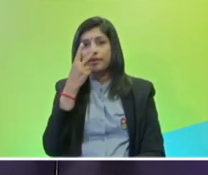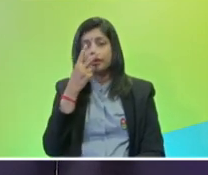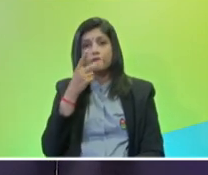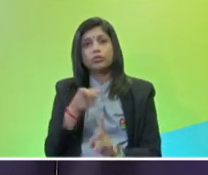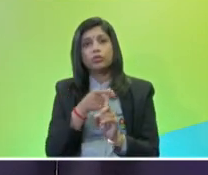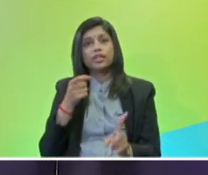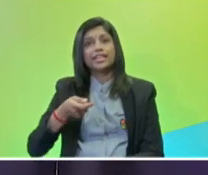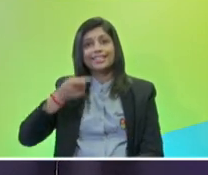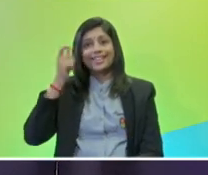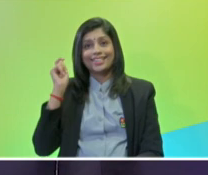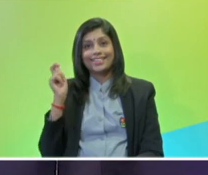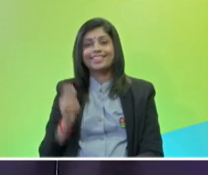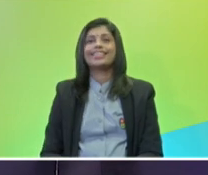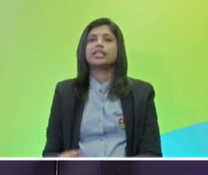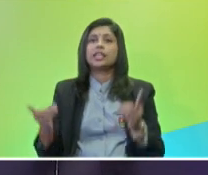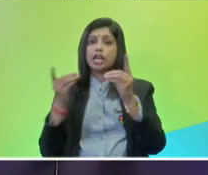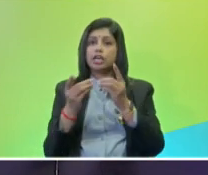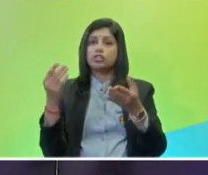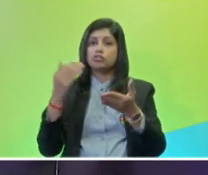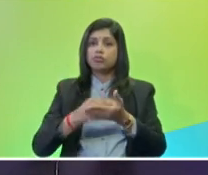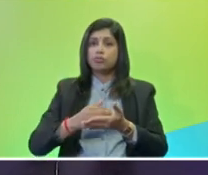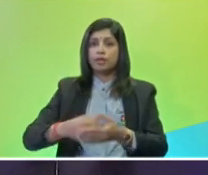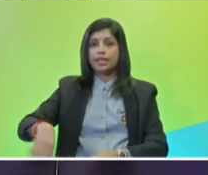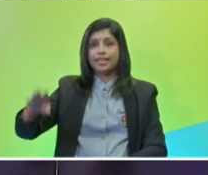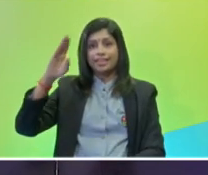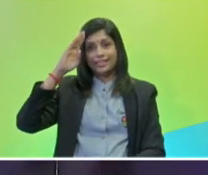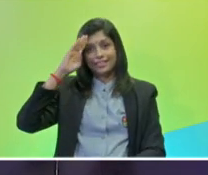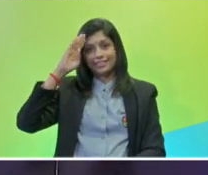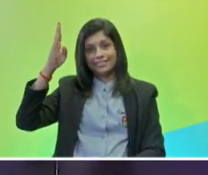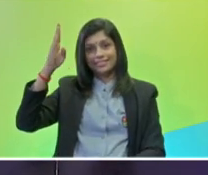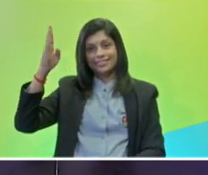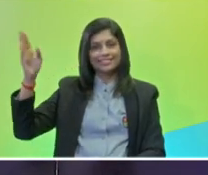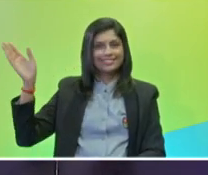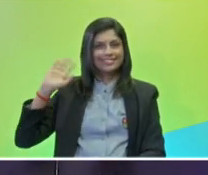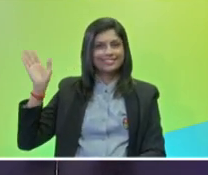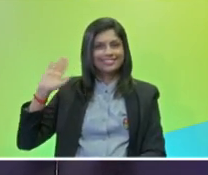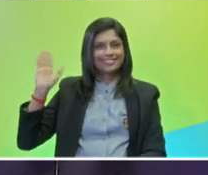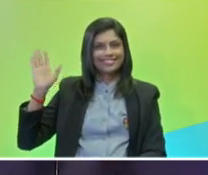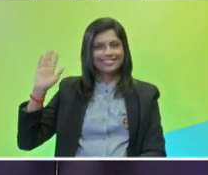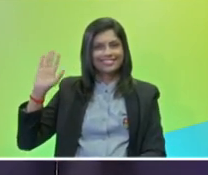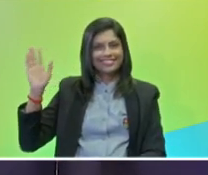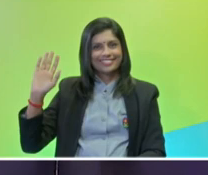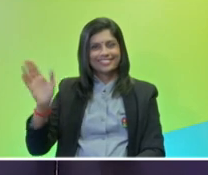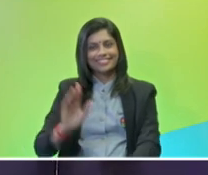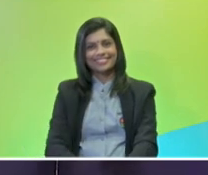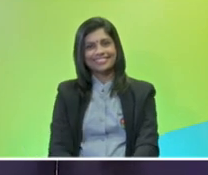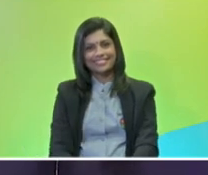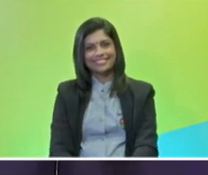darjah kali ini Baiklah kita akan jumpa lagi saya Akma Nazri nggak tahu setiap sejak video Oke Assalamualaikum bye